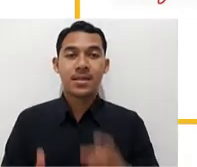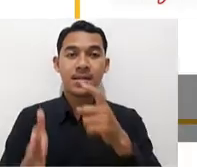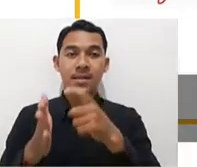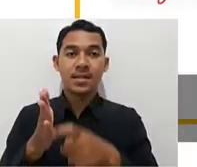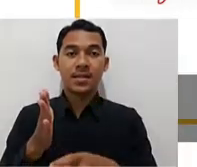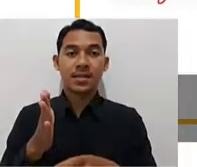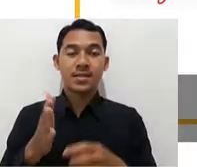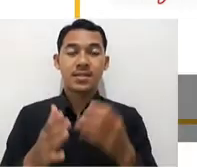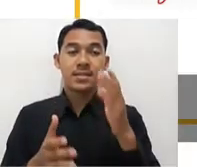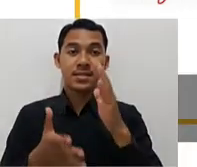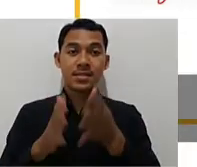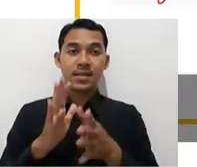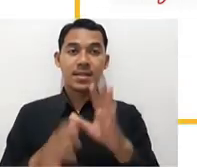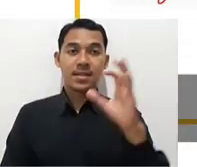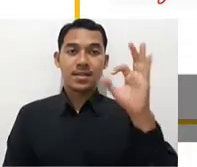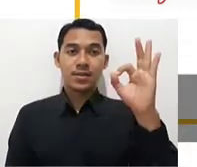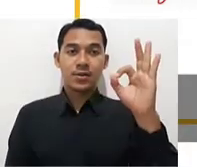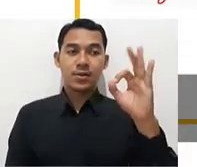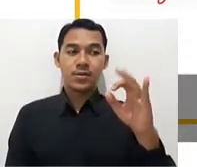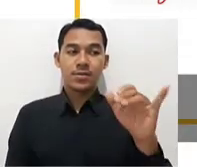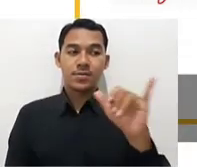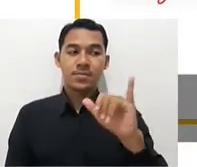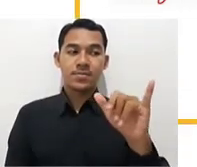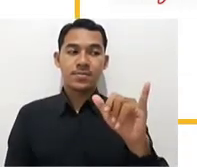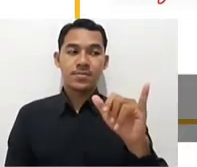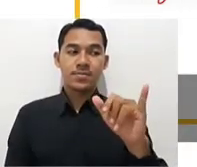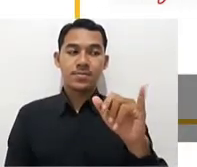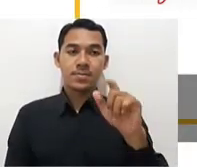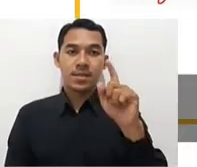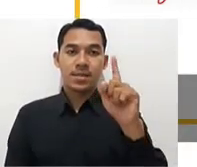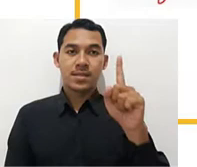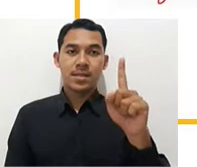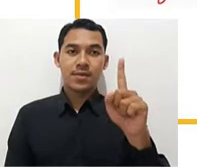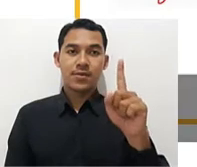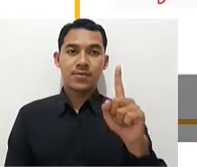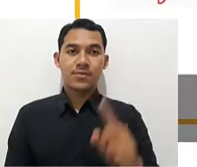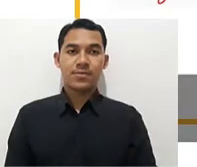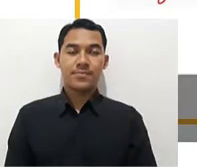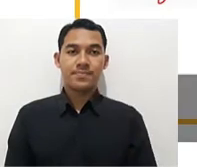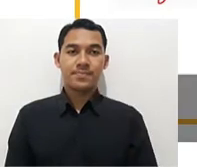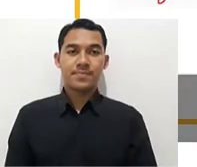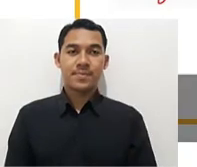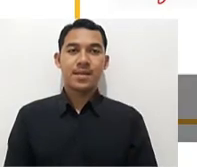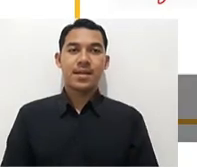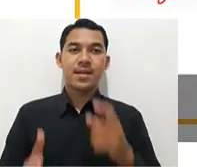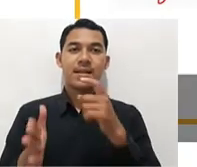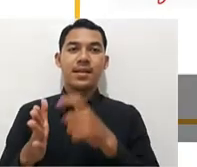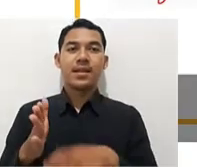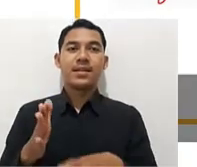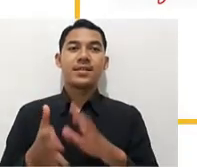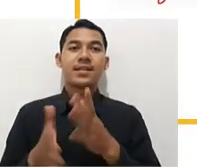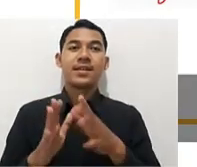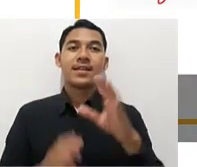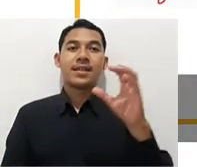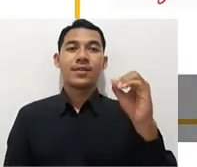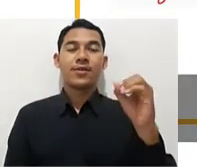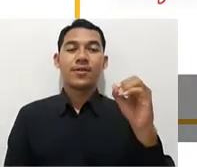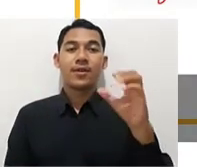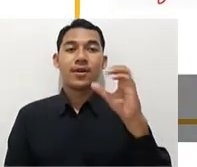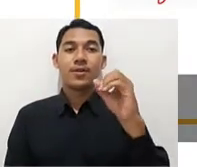berapa? Jadi nol, terus ininya jadi 1, ininya ntar jadi nol.